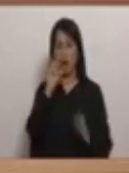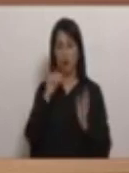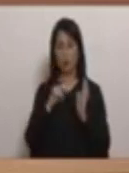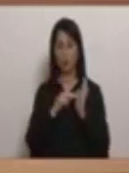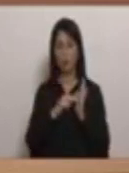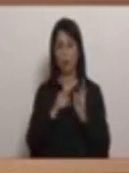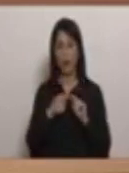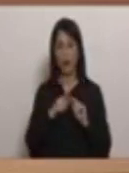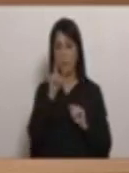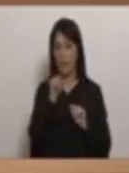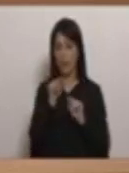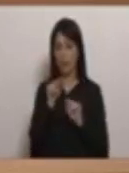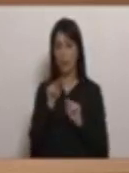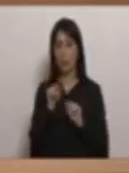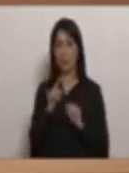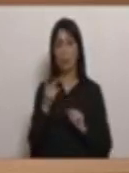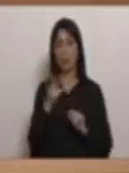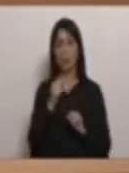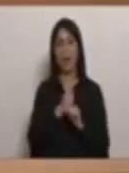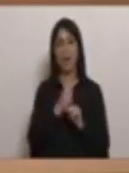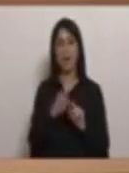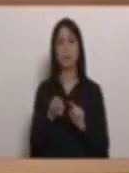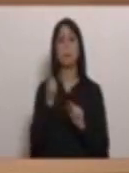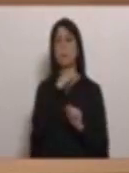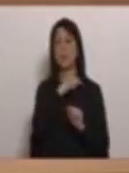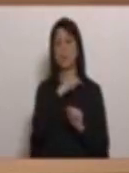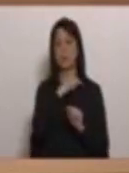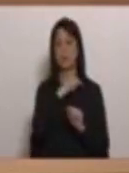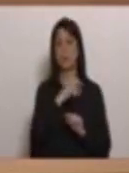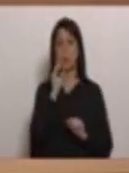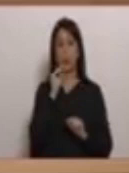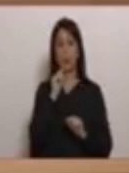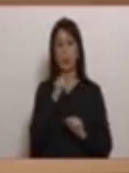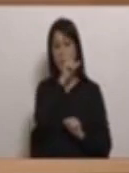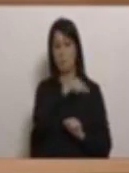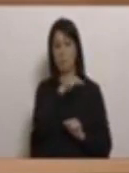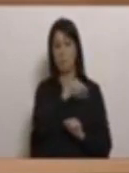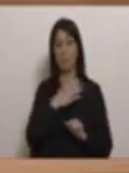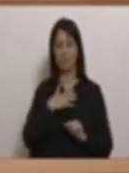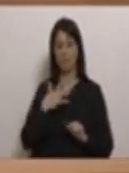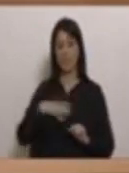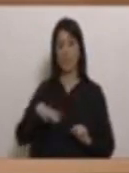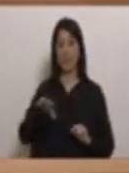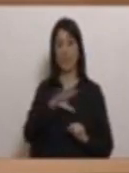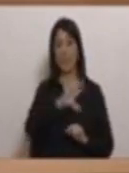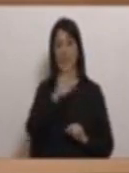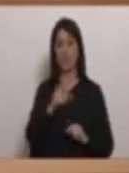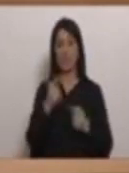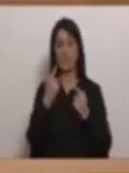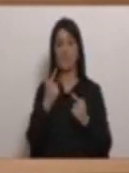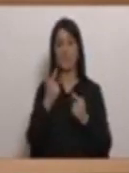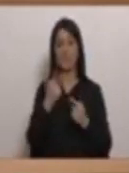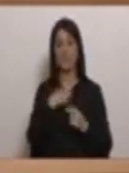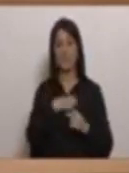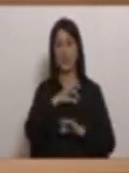ამ ადამიანის უნდა გაკეთებინათ მაშინ, როცა მან ჩვენი ქვეყნის ყველაზე დიდი სტრატეგიული